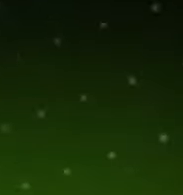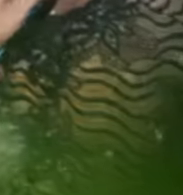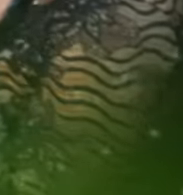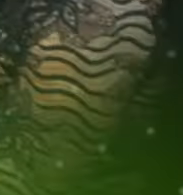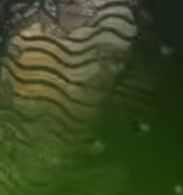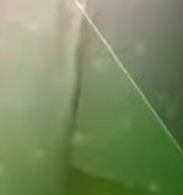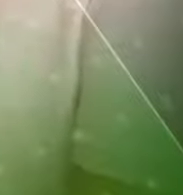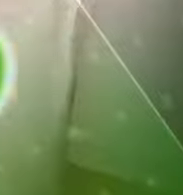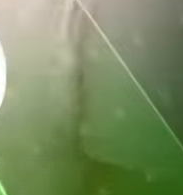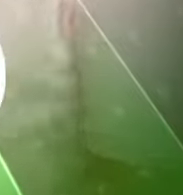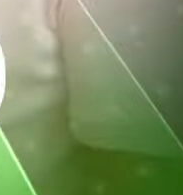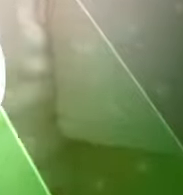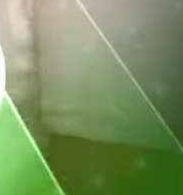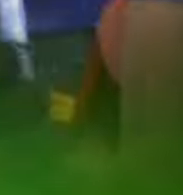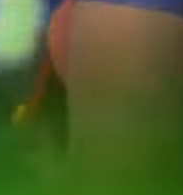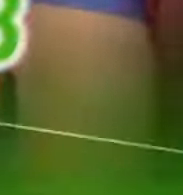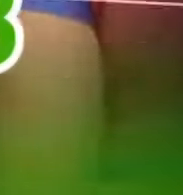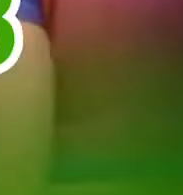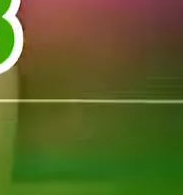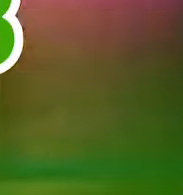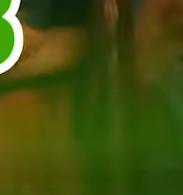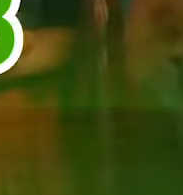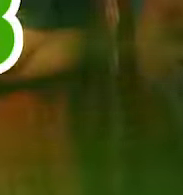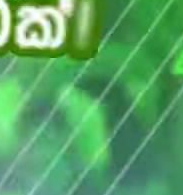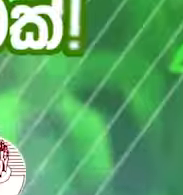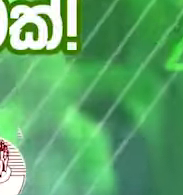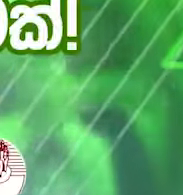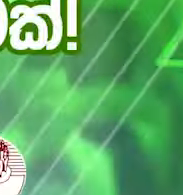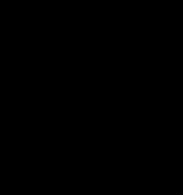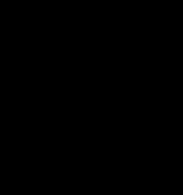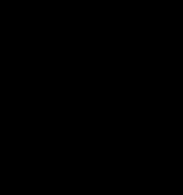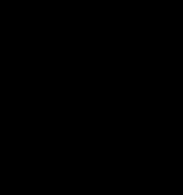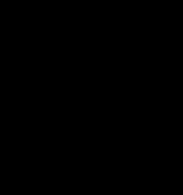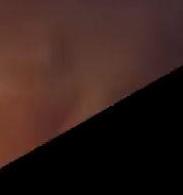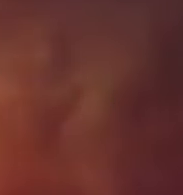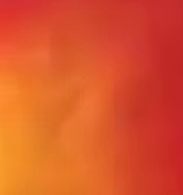ඇගම් ශ්‍රී ලංකා මාතලේට දෙස් විදෙස් රැකියා අවස්ථා මාර්තු 22 23 එඩ්වඩ් ක්‍රීඩාංගණයේදී.